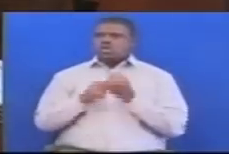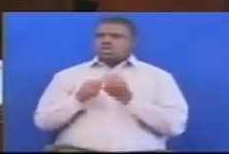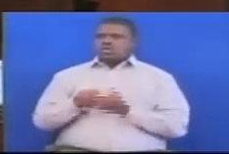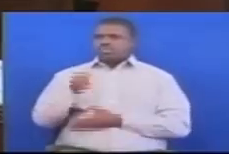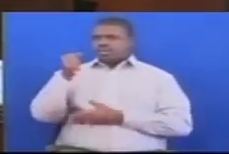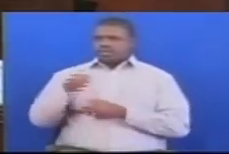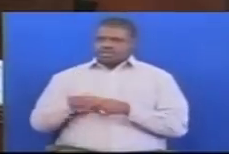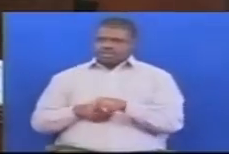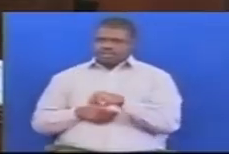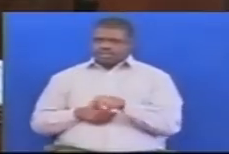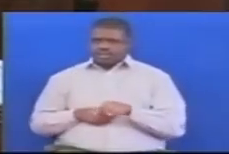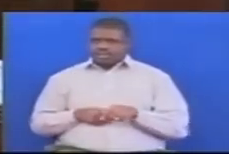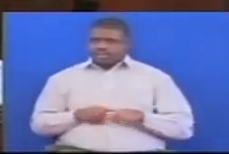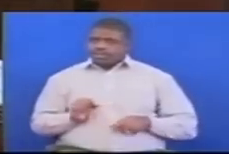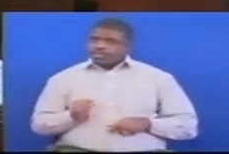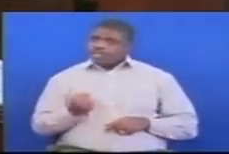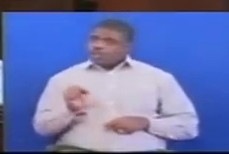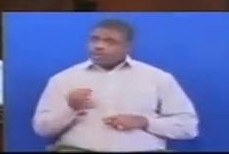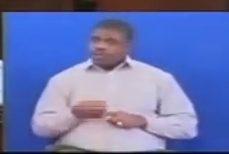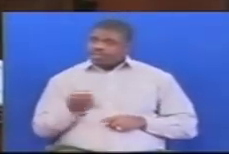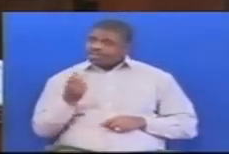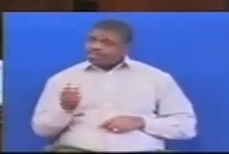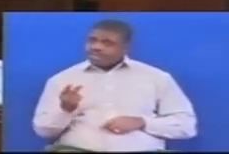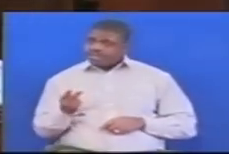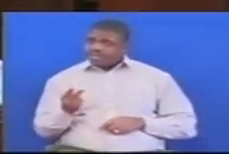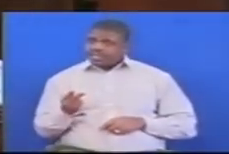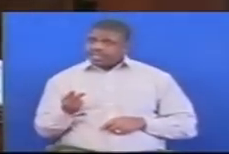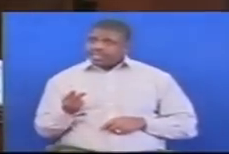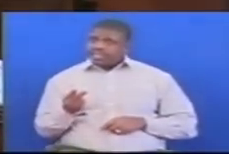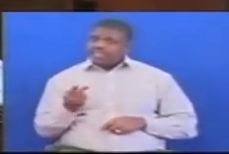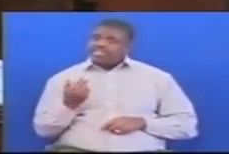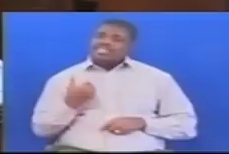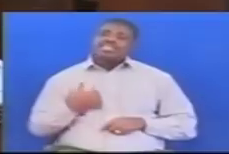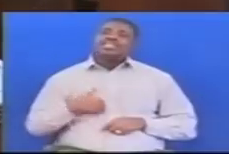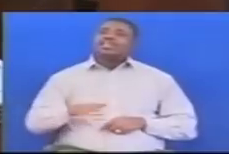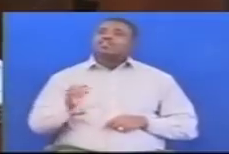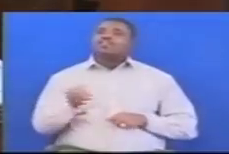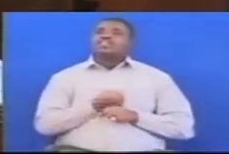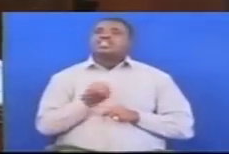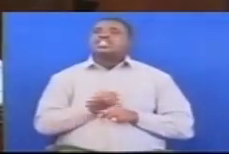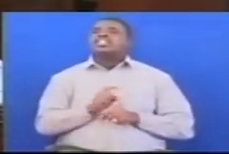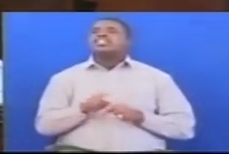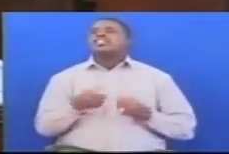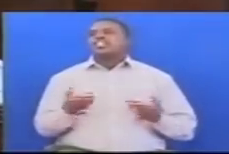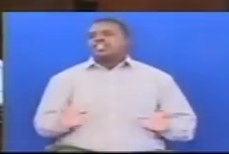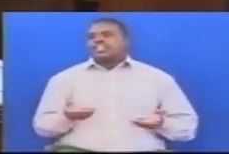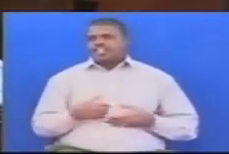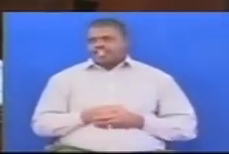bajeti kwa milioni 200? Bili 200 zinakwenda kufanya nini?